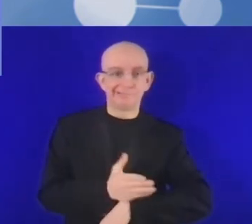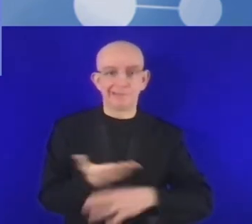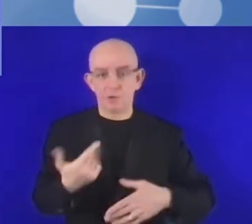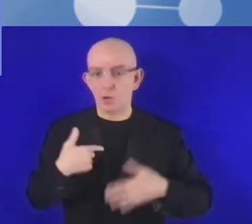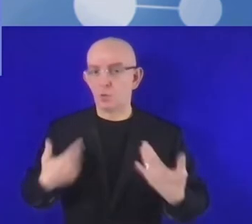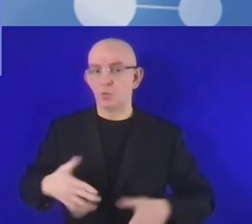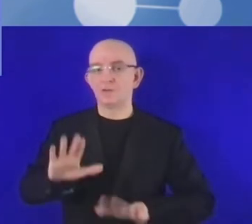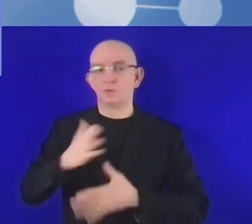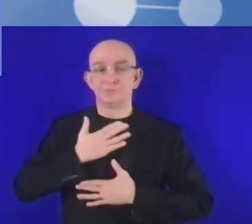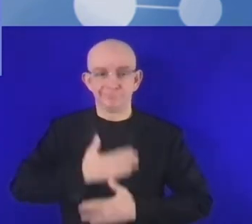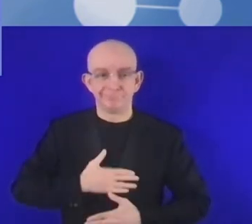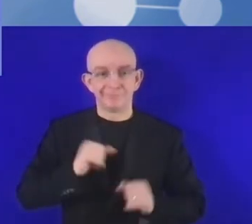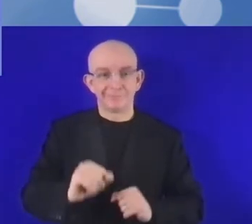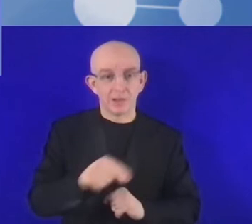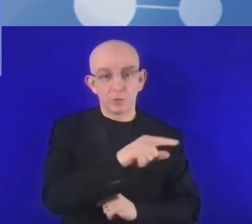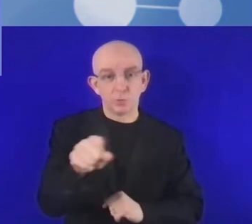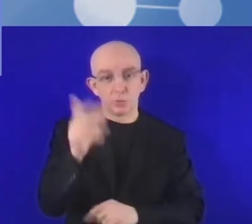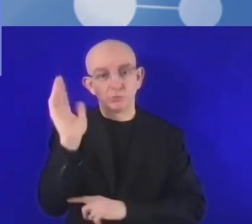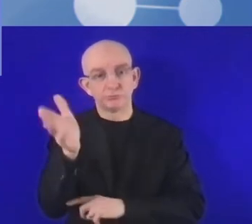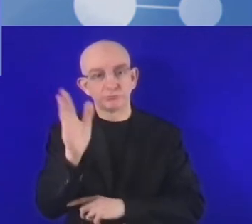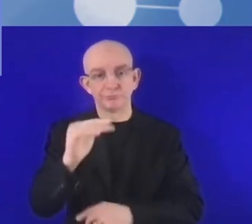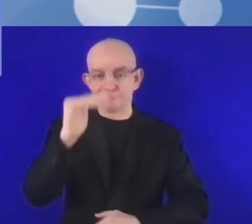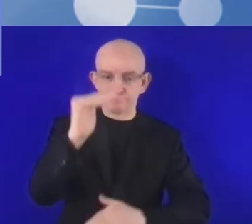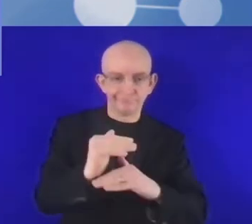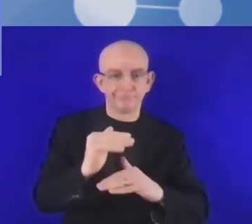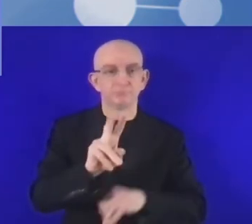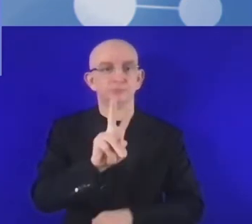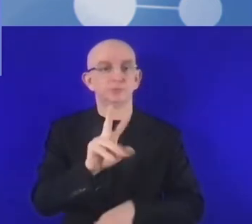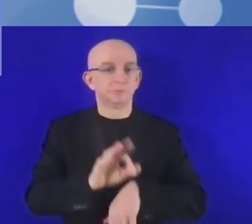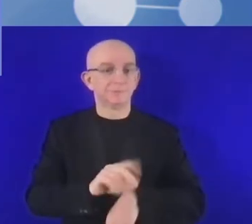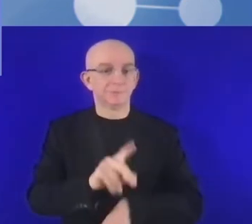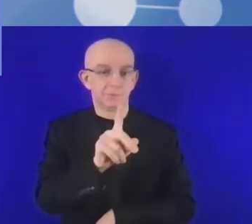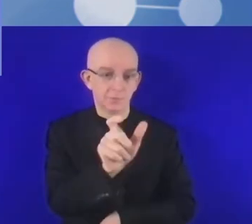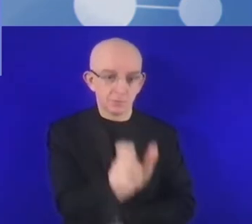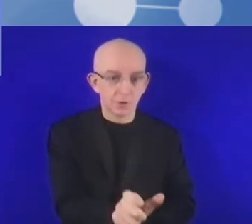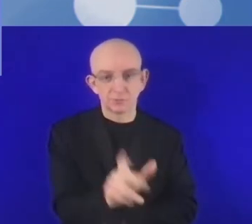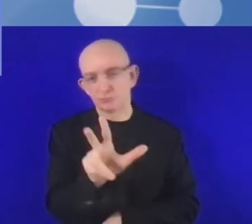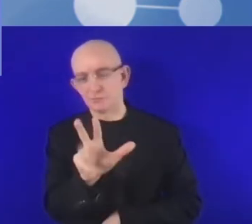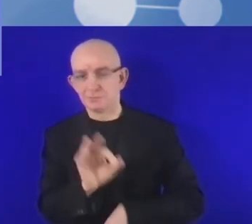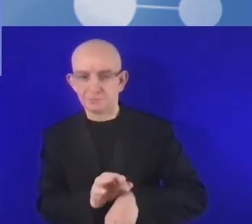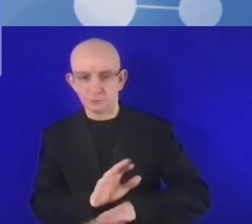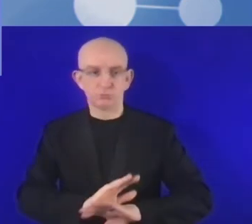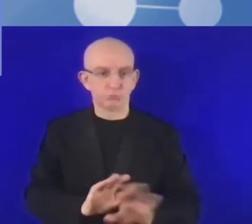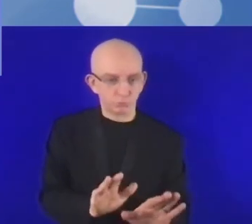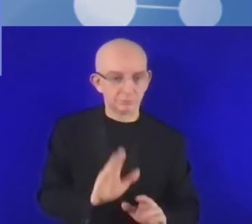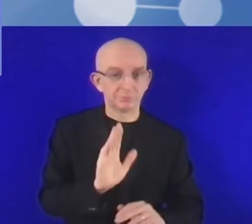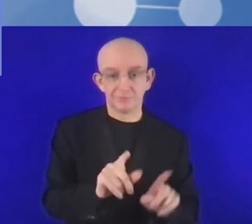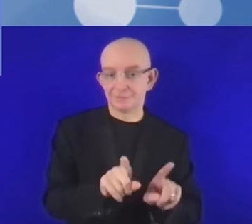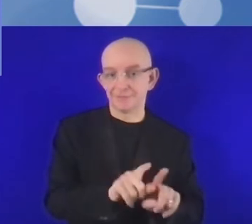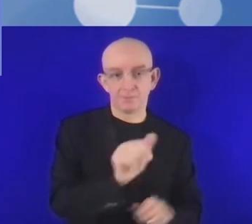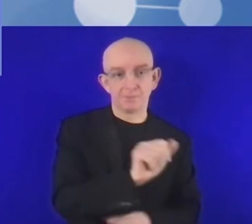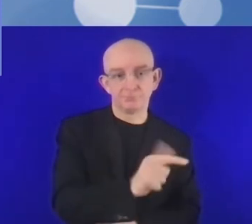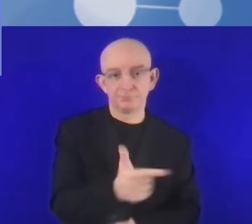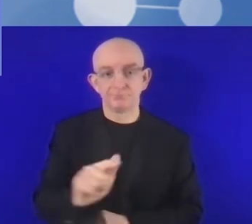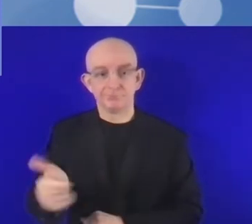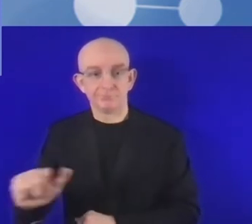在请大家每一个人发言者能够两三分钟的时间给大家分享一下。